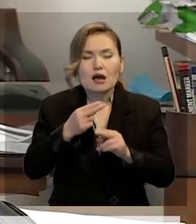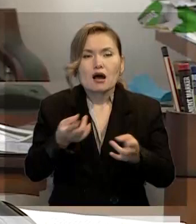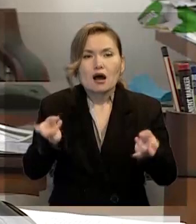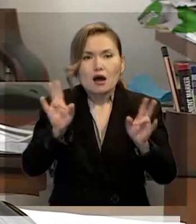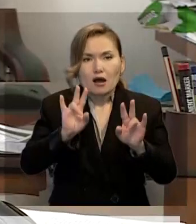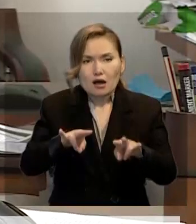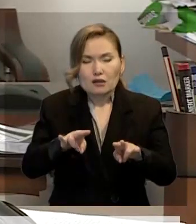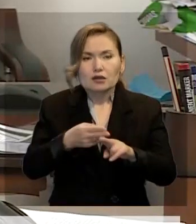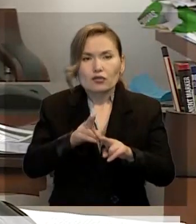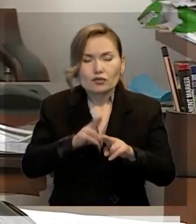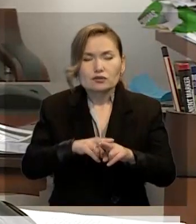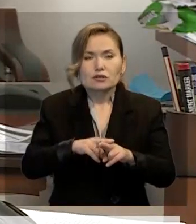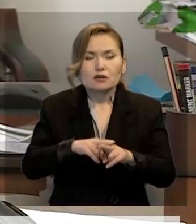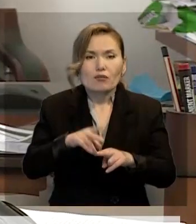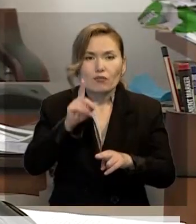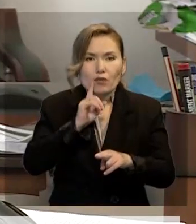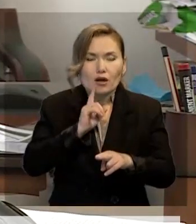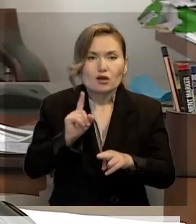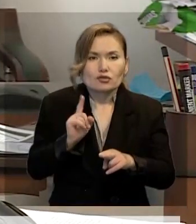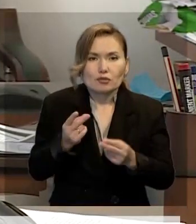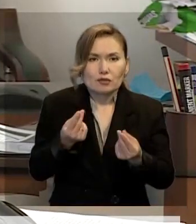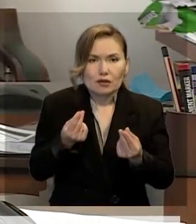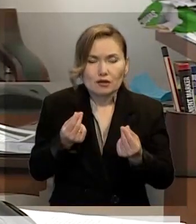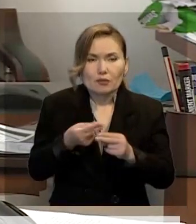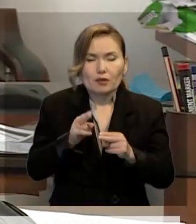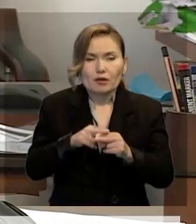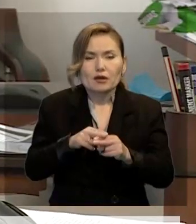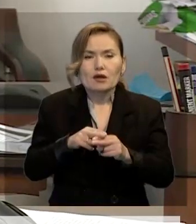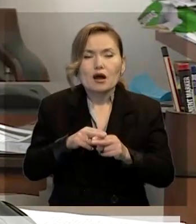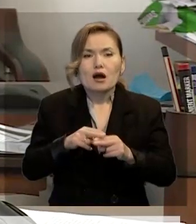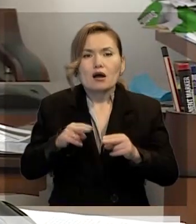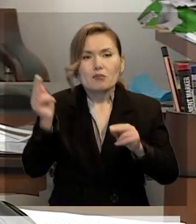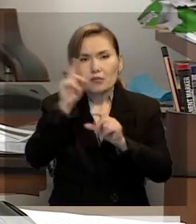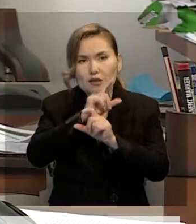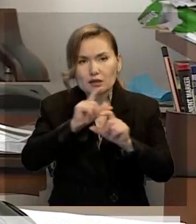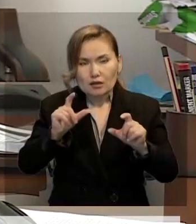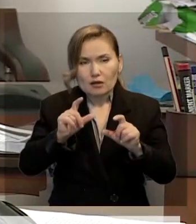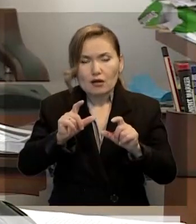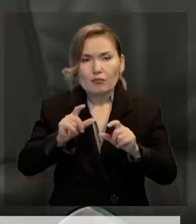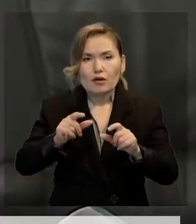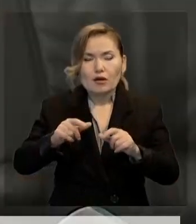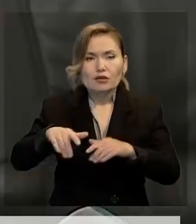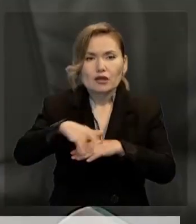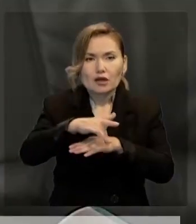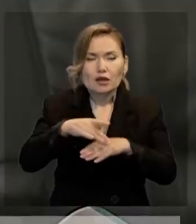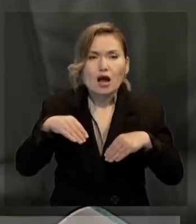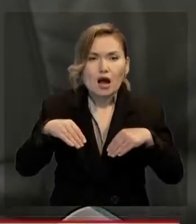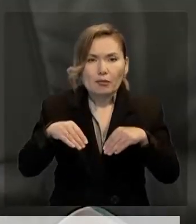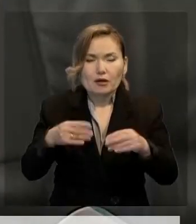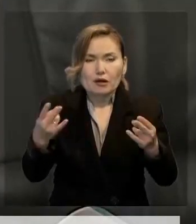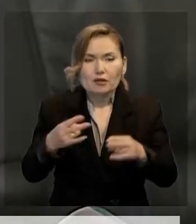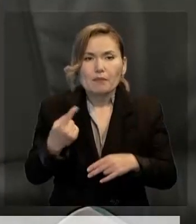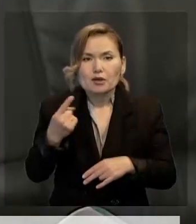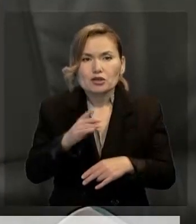актив жұмыстар қалды. Сонымен қатар даласын жаңағы абаттандыру қалды. Осы 1